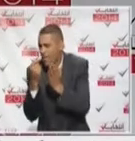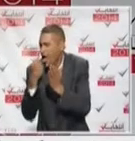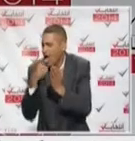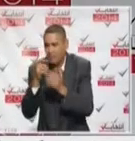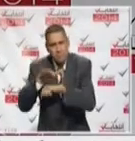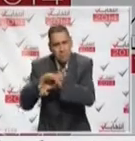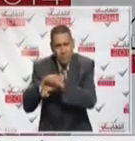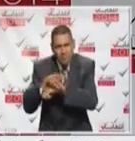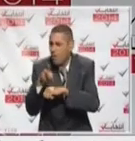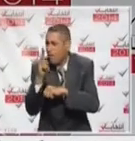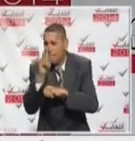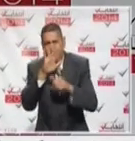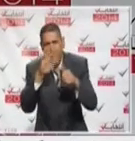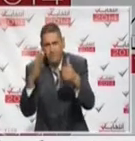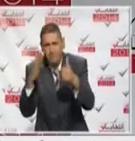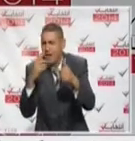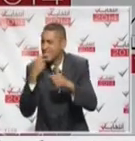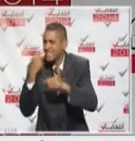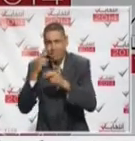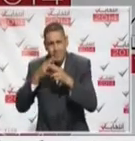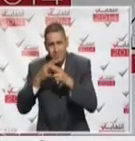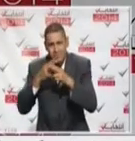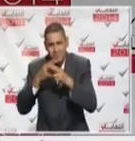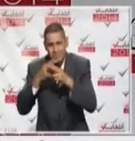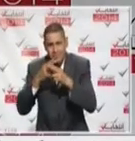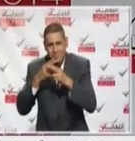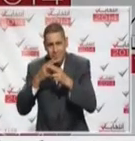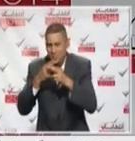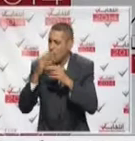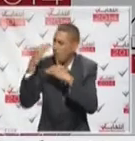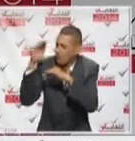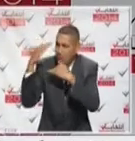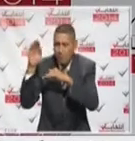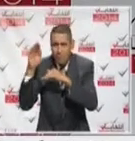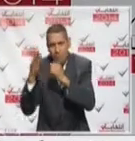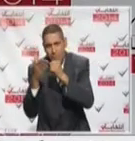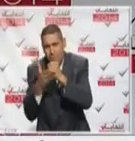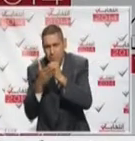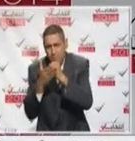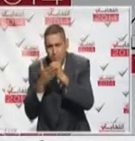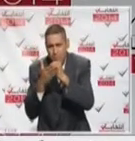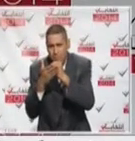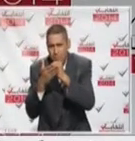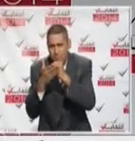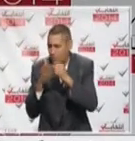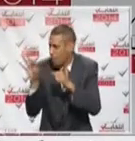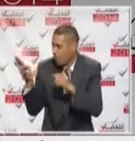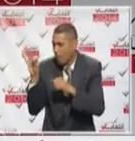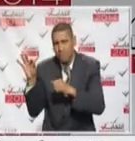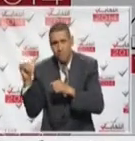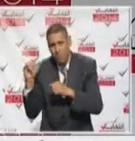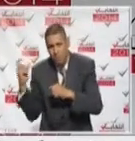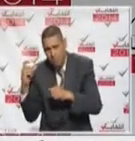العمل او فوق ال5 من العمر او مهاجر في الخارج او فلاح او مؤيد لاعتماد الاسلام